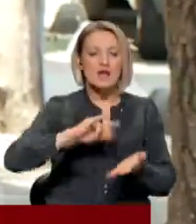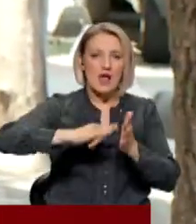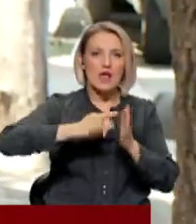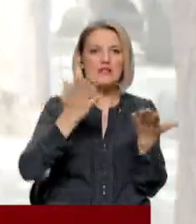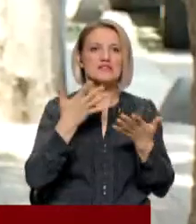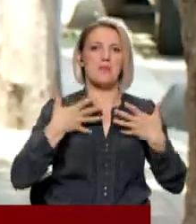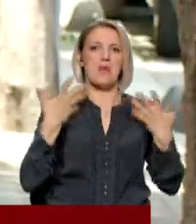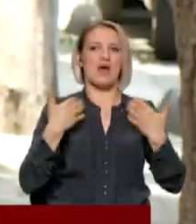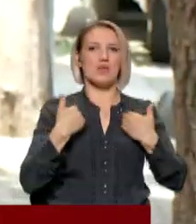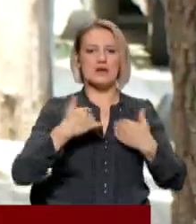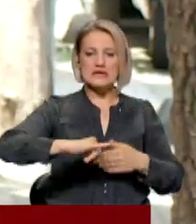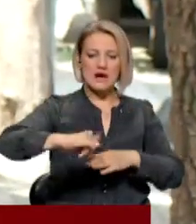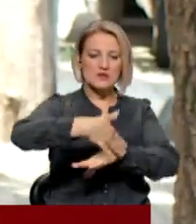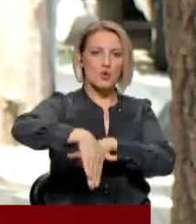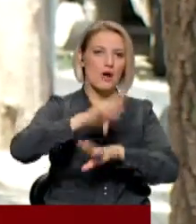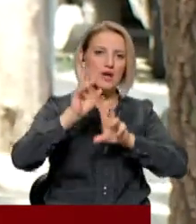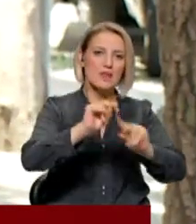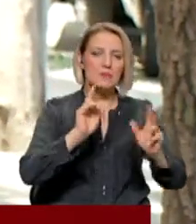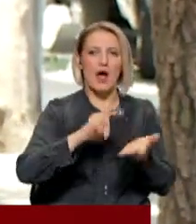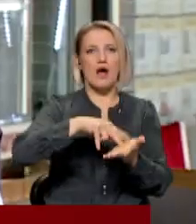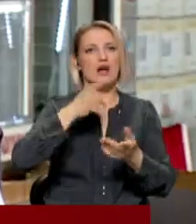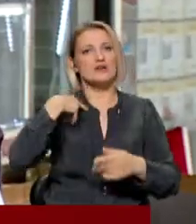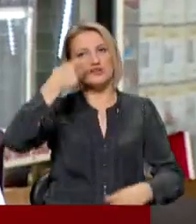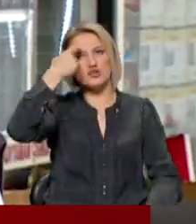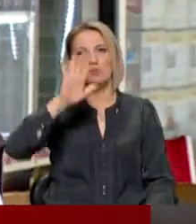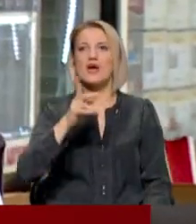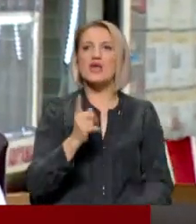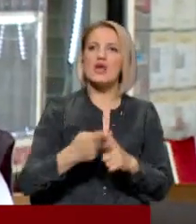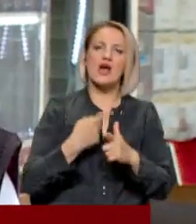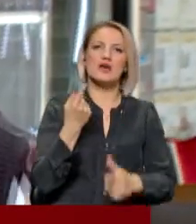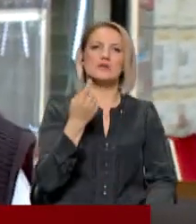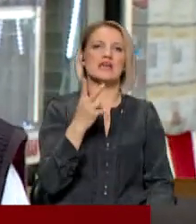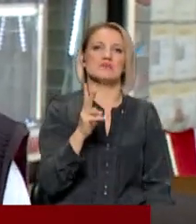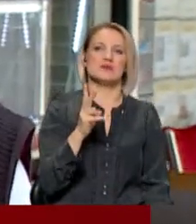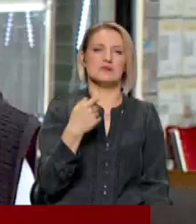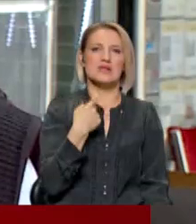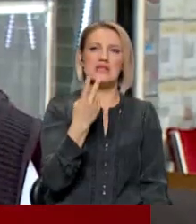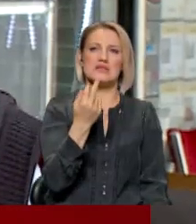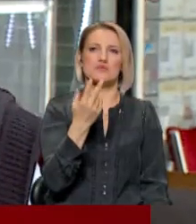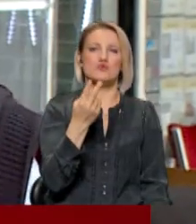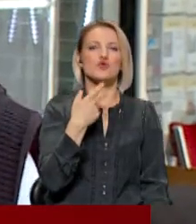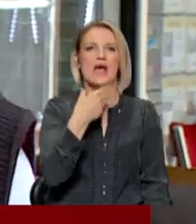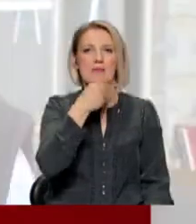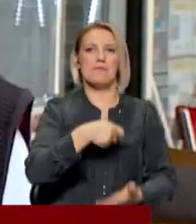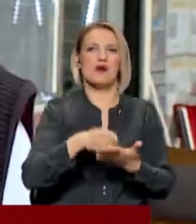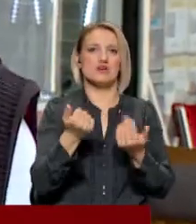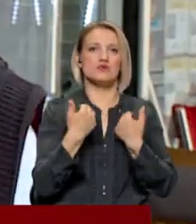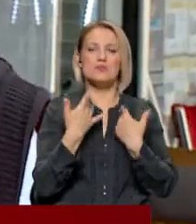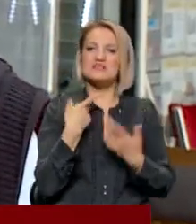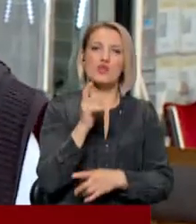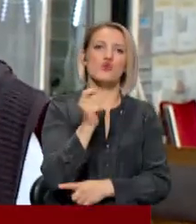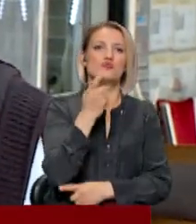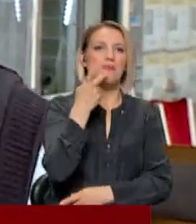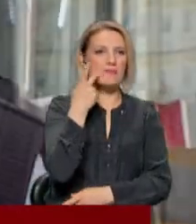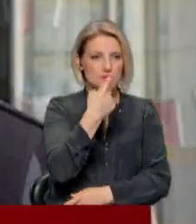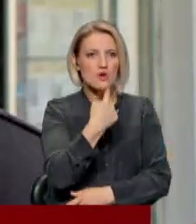çok merak ediyorum. Yakında sokakta yatıp kalkarlarsa hiç şaşmayız. Ne kadar kiranız? 2000. Ben 2,5 lira emekli maaşı alıyorum. Nasıl ödeyeceğim